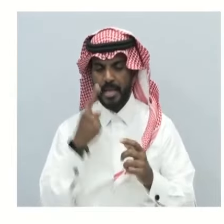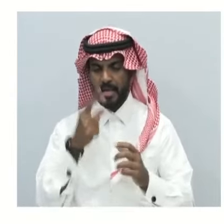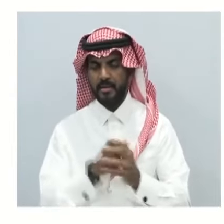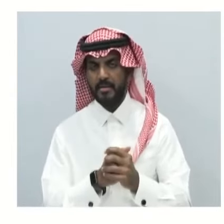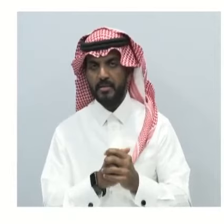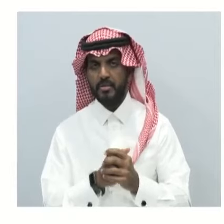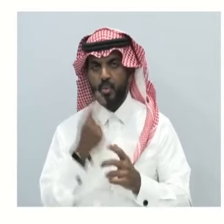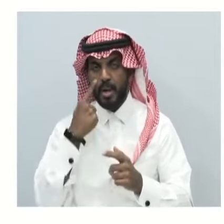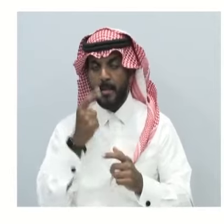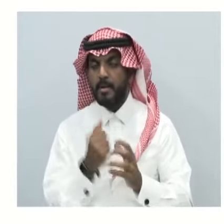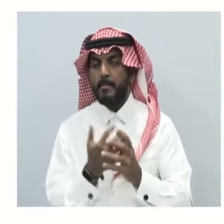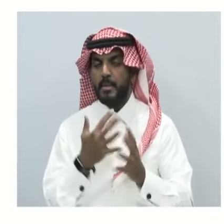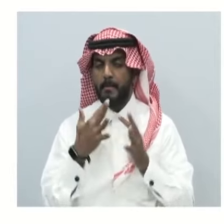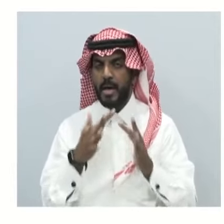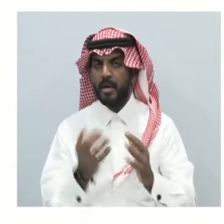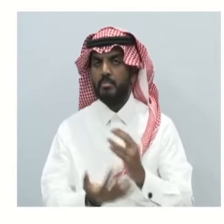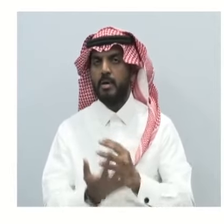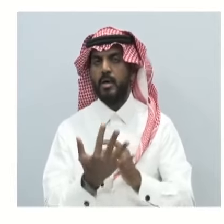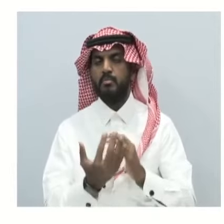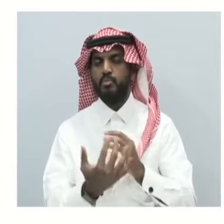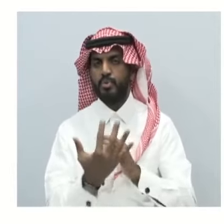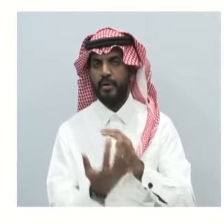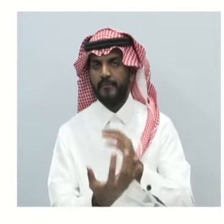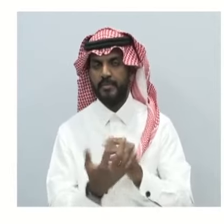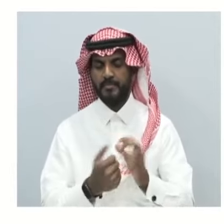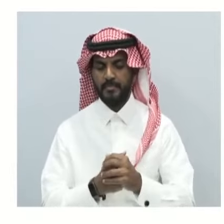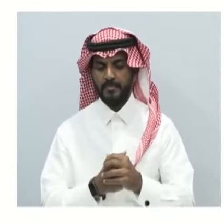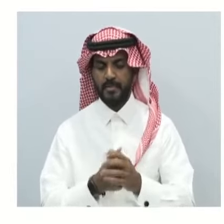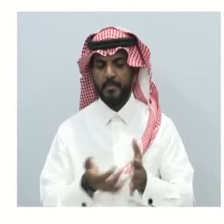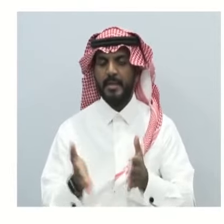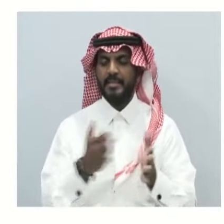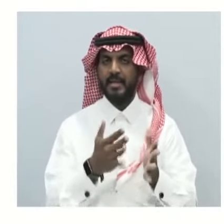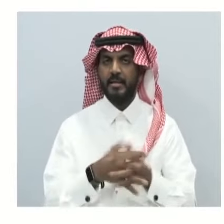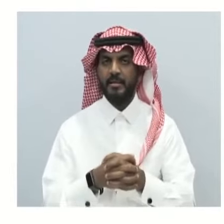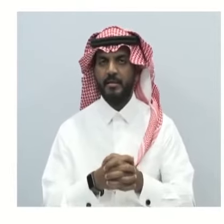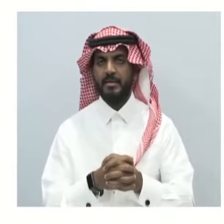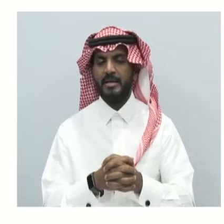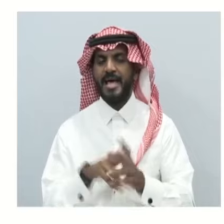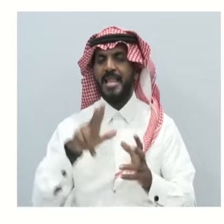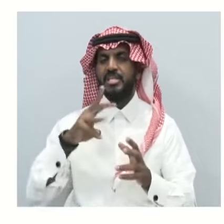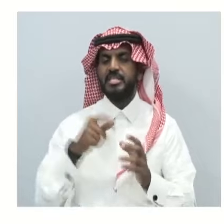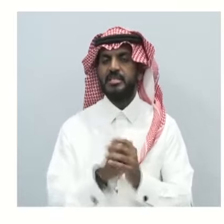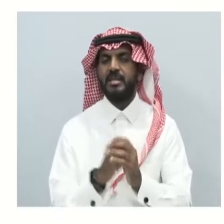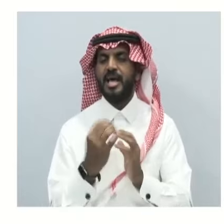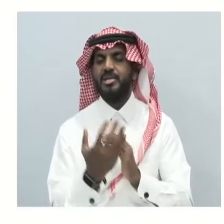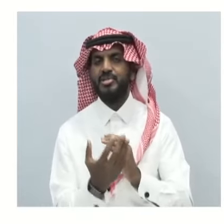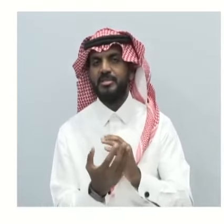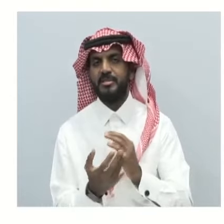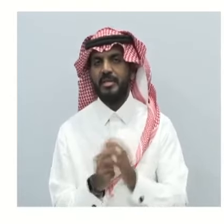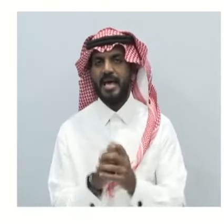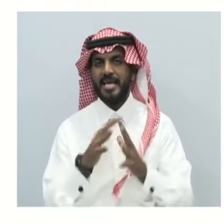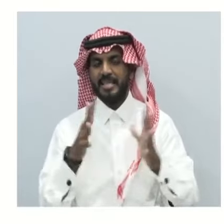همم المنخفض ثم بعد ذلك نجد ان الجزر يكون فيه اكثر